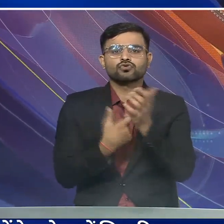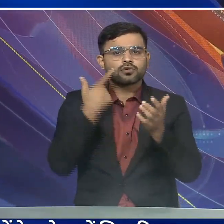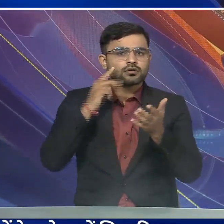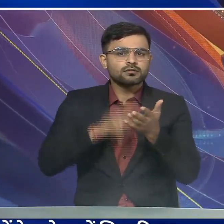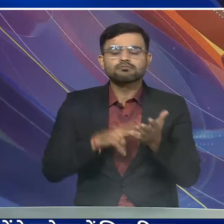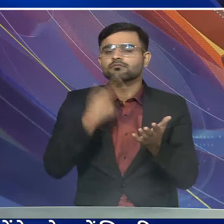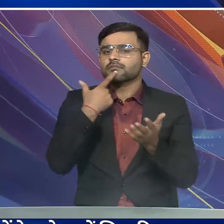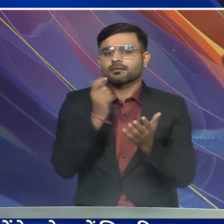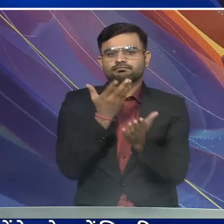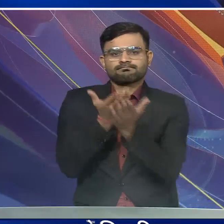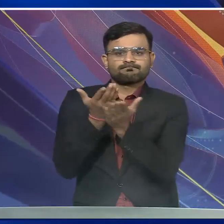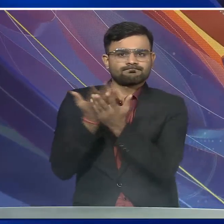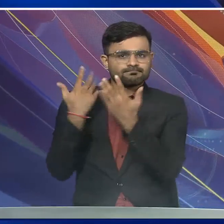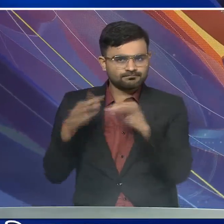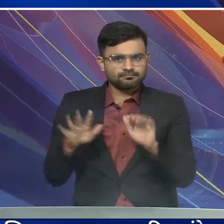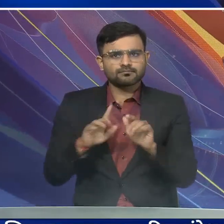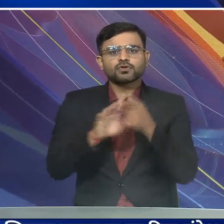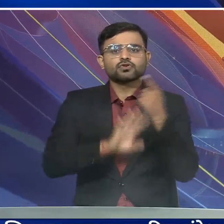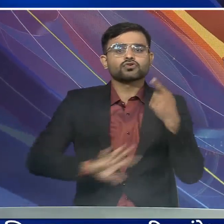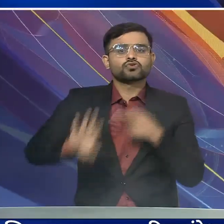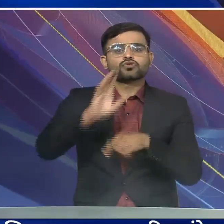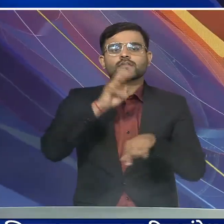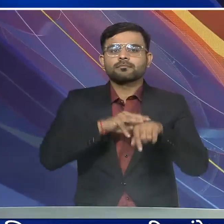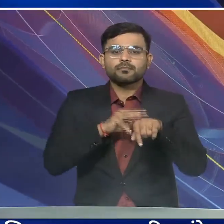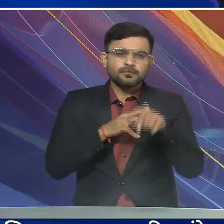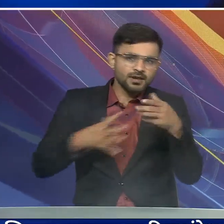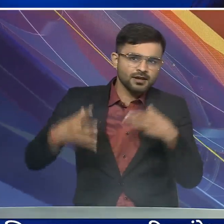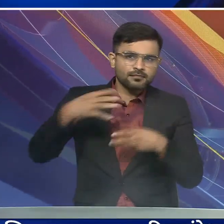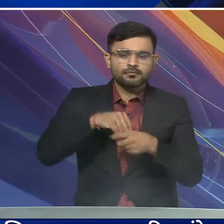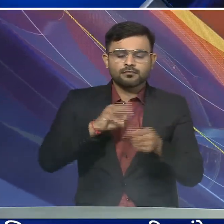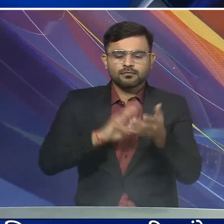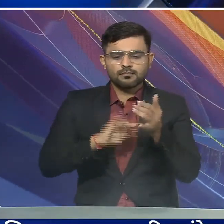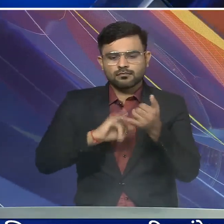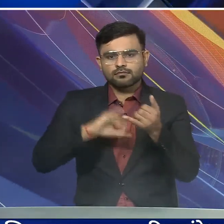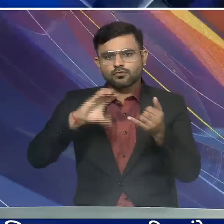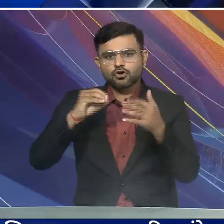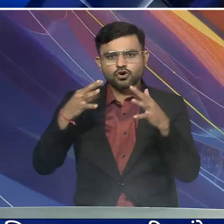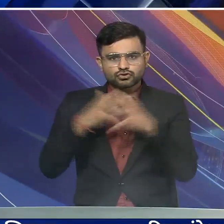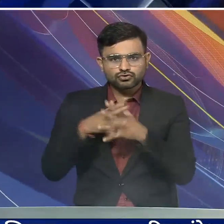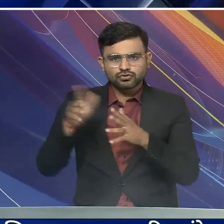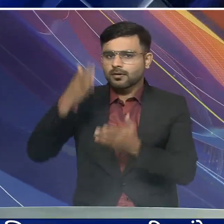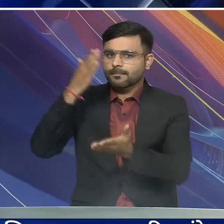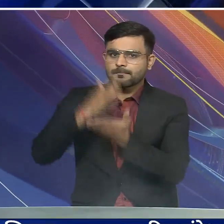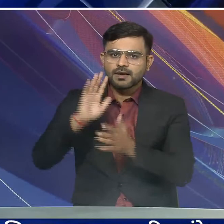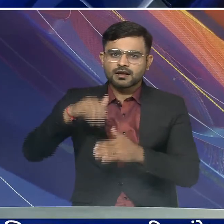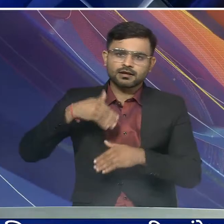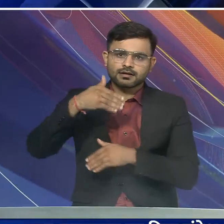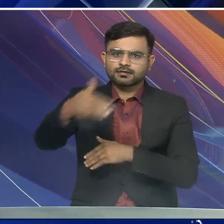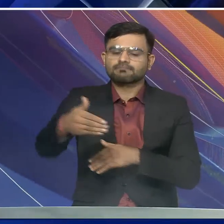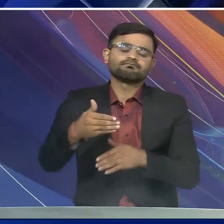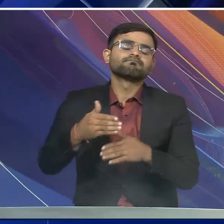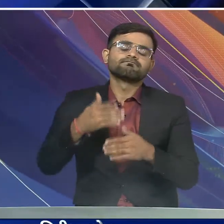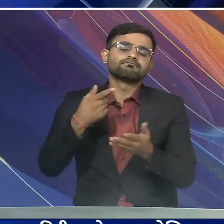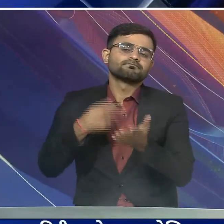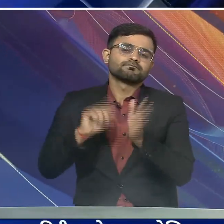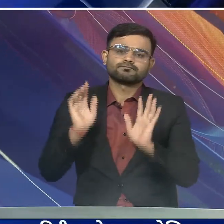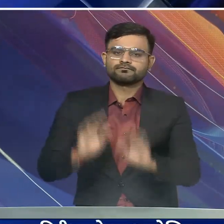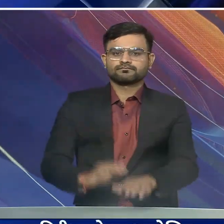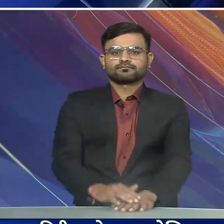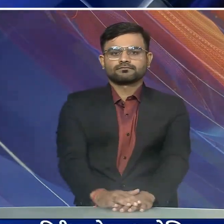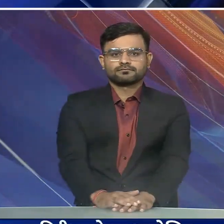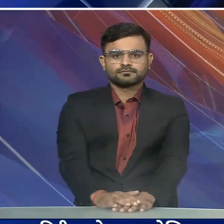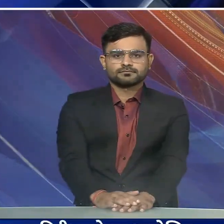विरोध दर्ज कराया यूरोपीय संघ के सदस्य ने मॉस्को के खिलाफ प्रतिबंध हो के आठ पे बैच को अंतिम मंसूरी थी